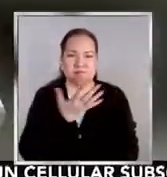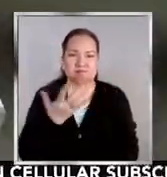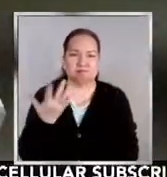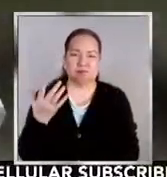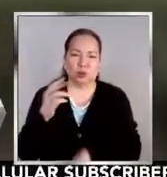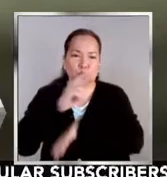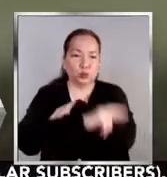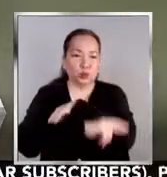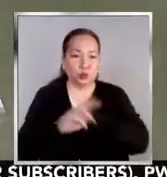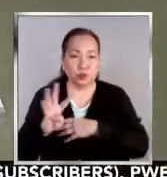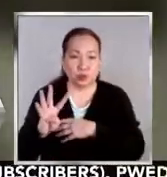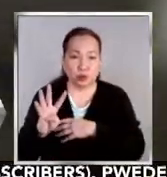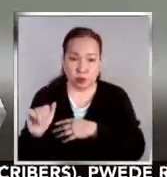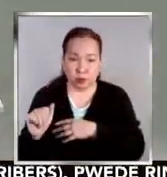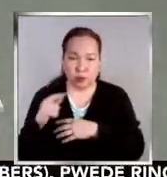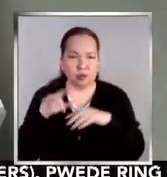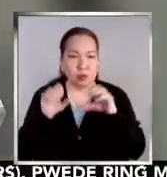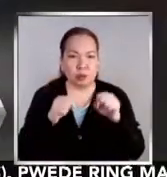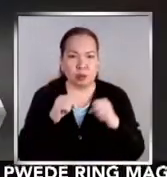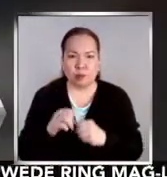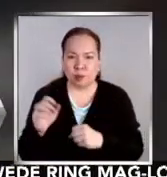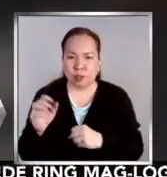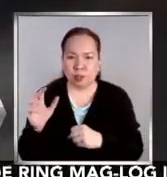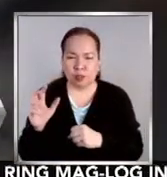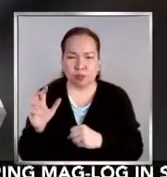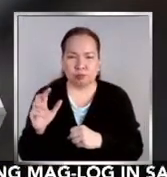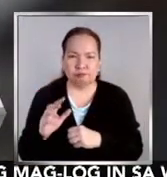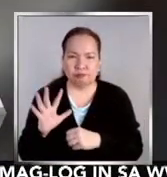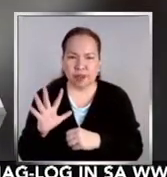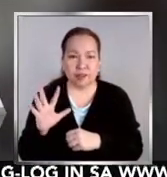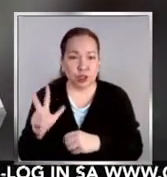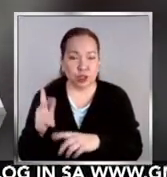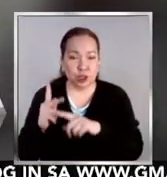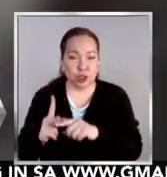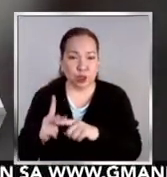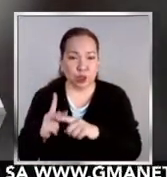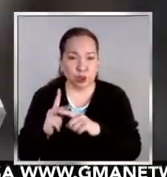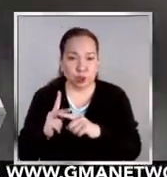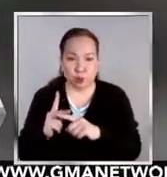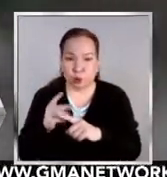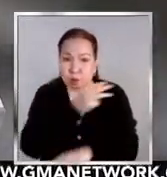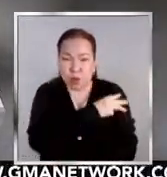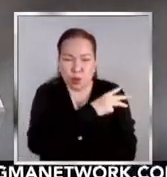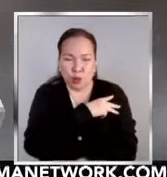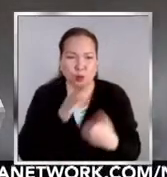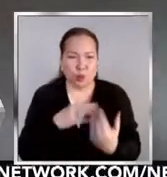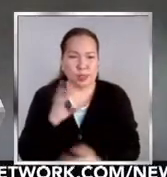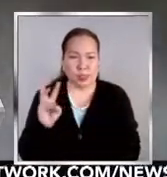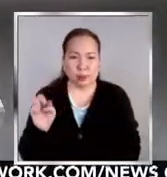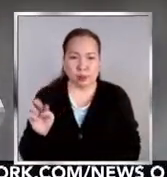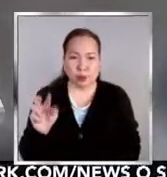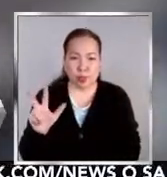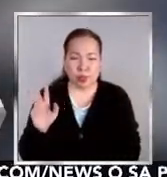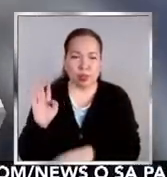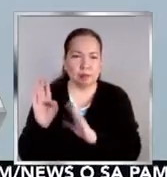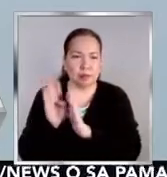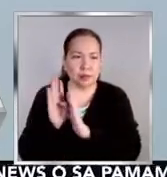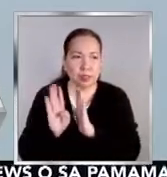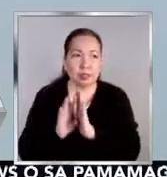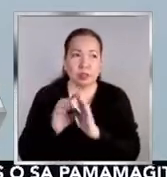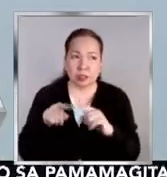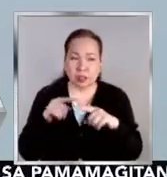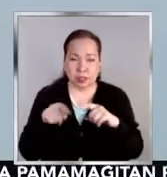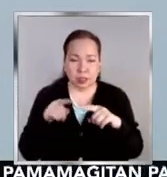ang 53 kilo ng marijuana na nagkakaalaga ng 6.3 million pesos. Kumpiskado rin ang 2 baril at mga bala.